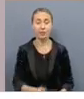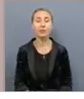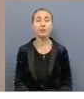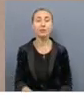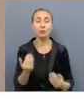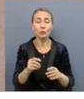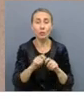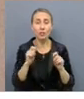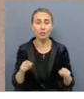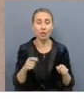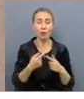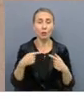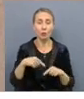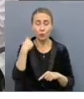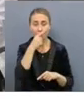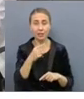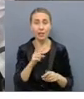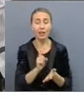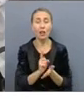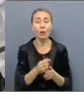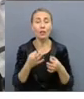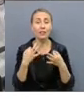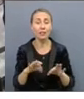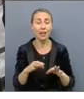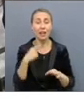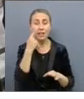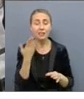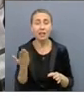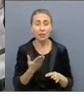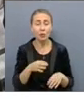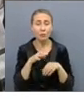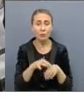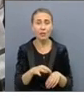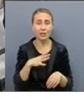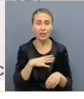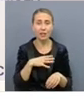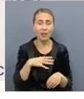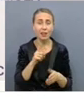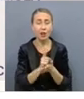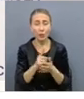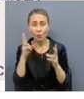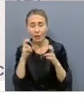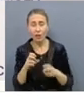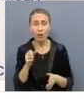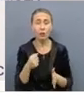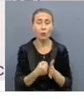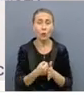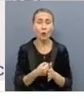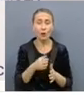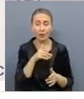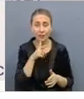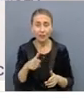Сегодня расширяется круг лиц, подлежащих налоговой амнистии, то есть лица, в отношении которых проводились налоговые проверки и до конца текущего года